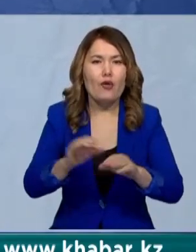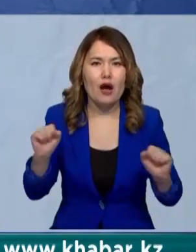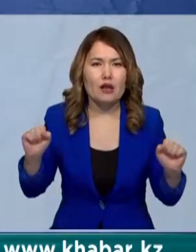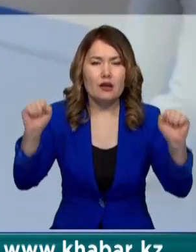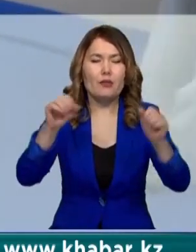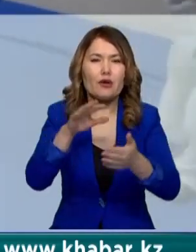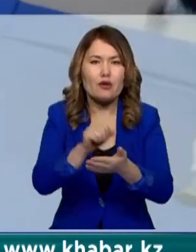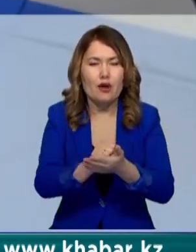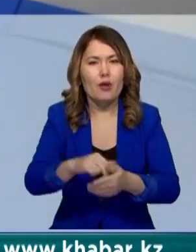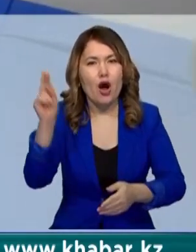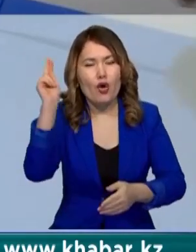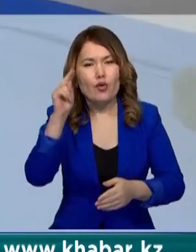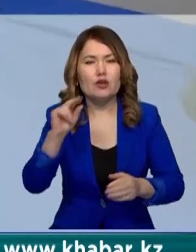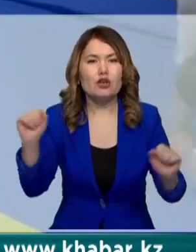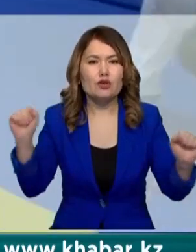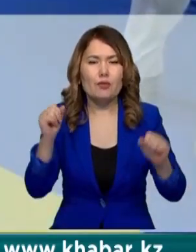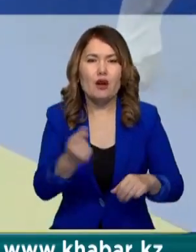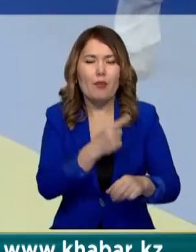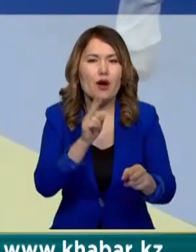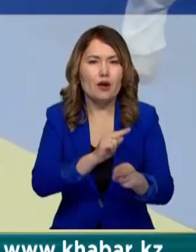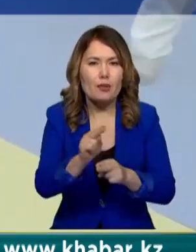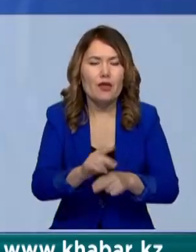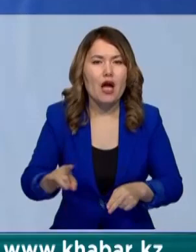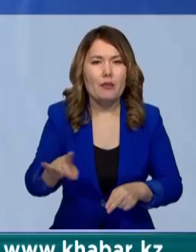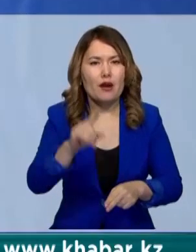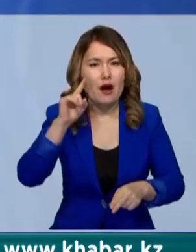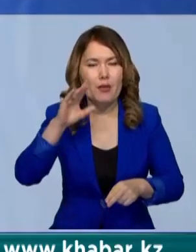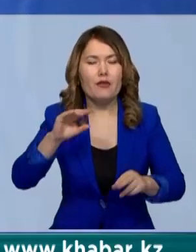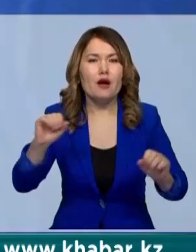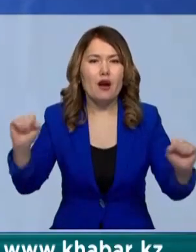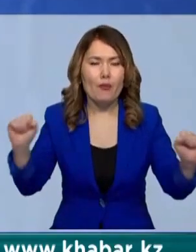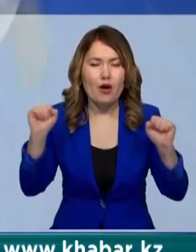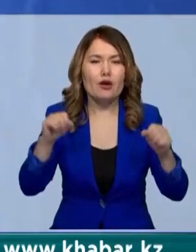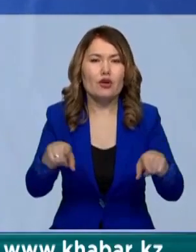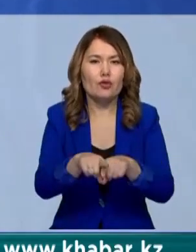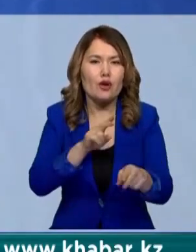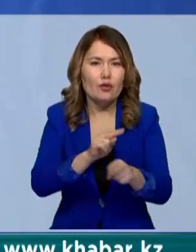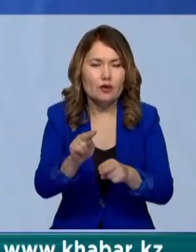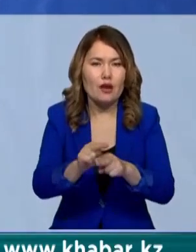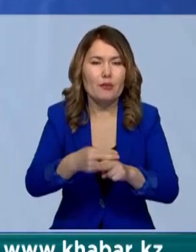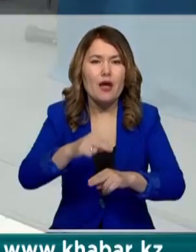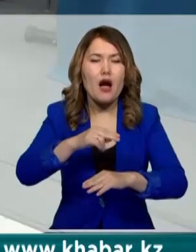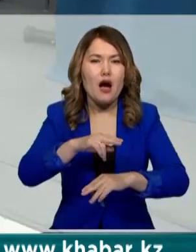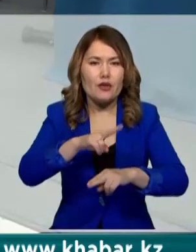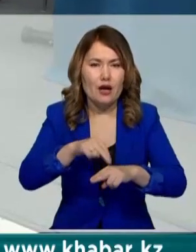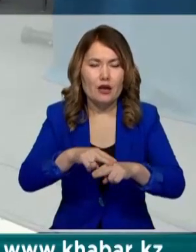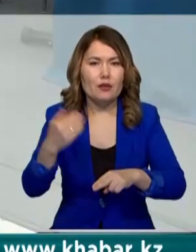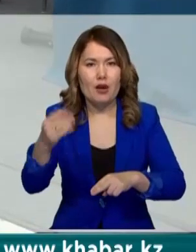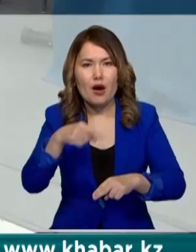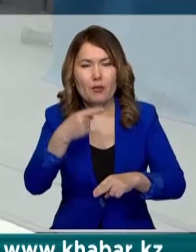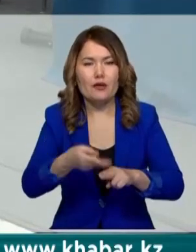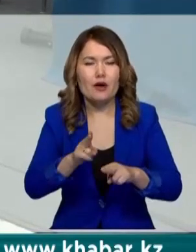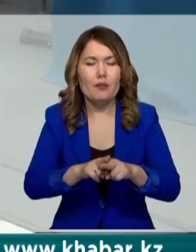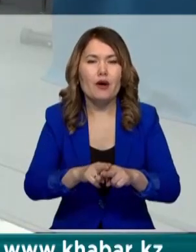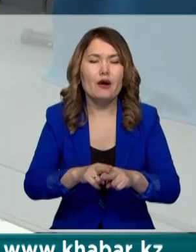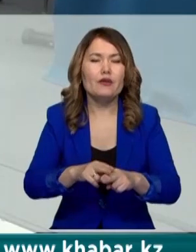айналысады. Жеткіншектерді спорт шеберлерімен есімі республикаға белгілі бапкерлер жаттықтырады. Тәртіп сақшыларының айтуынша, секцияға